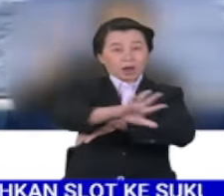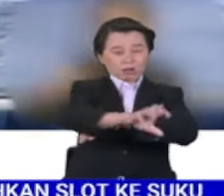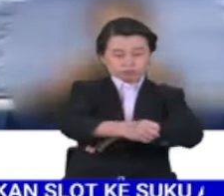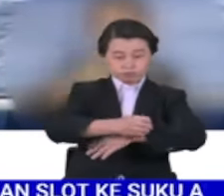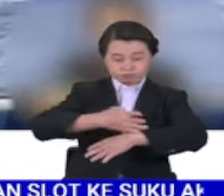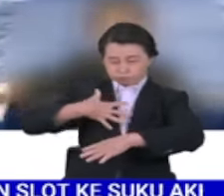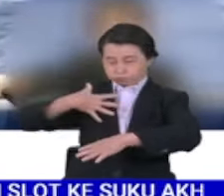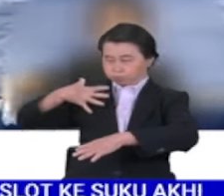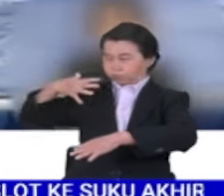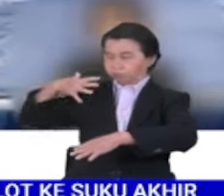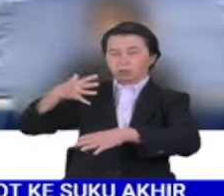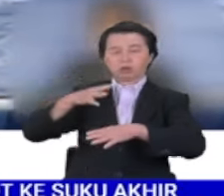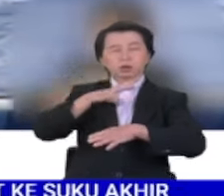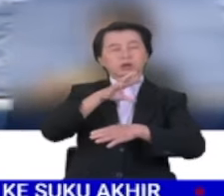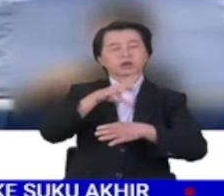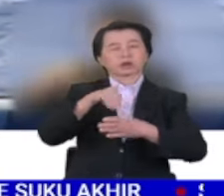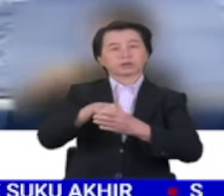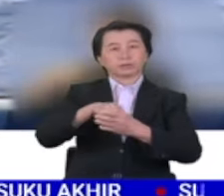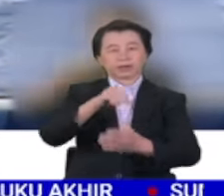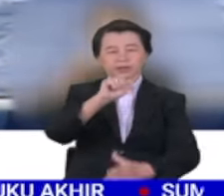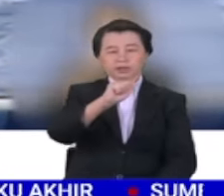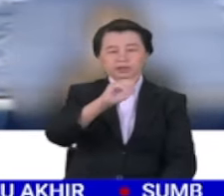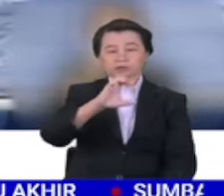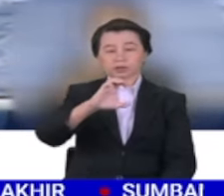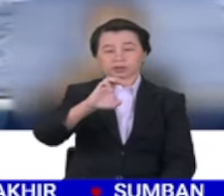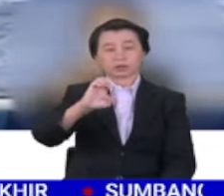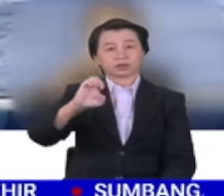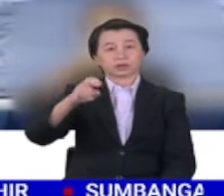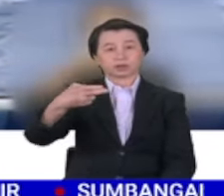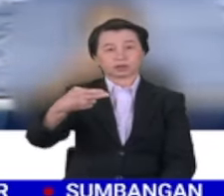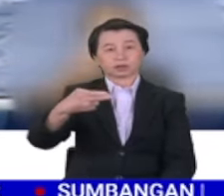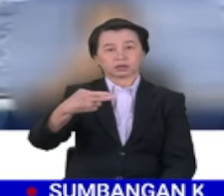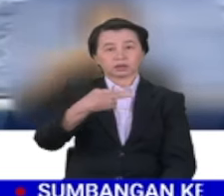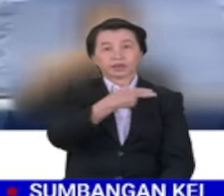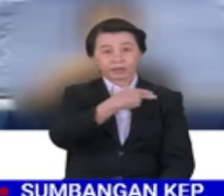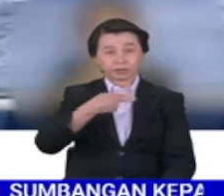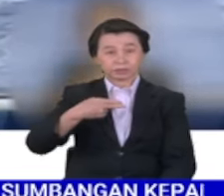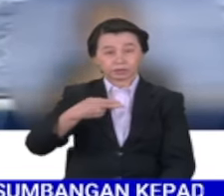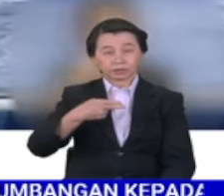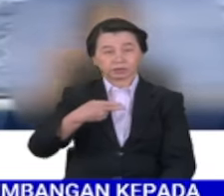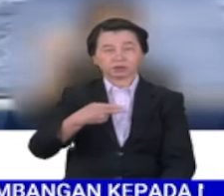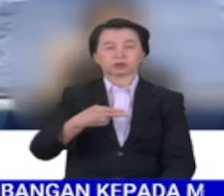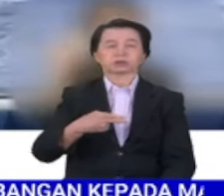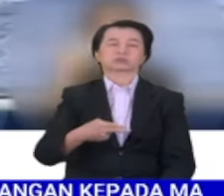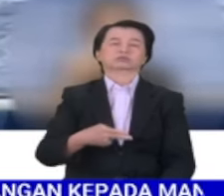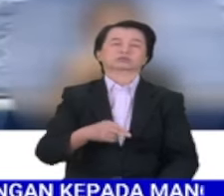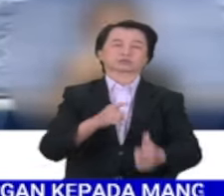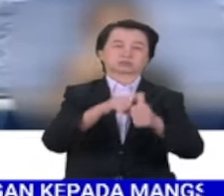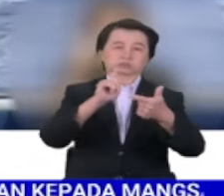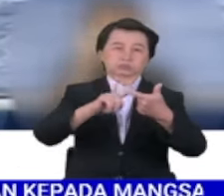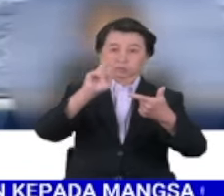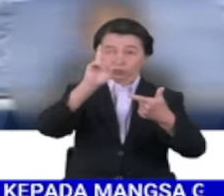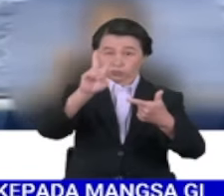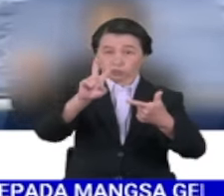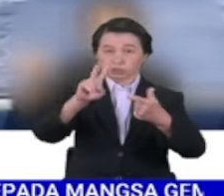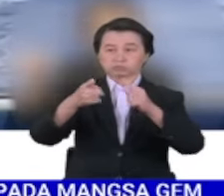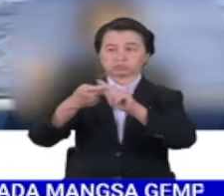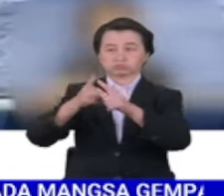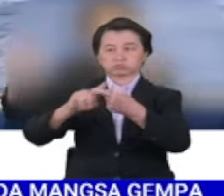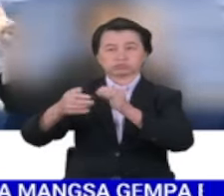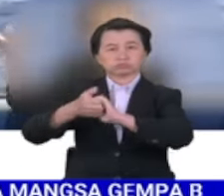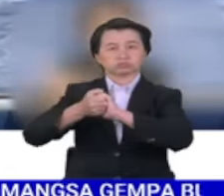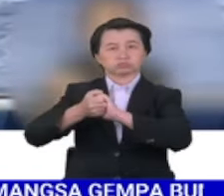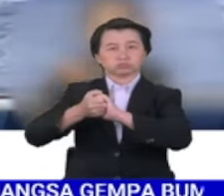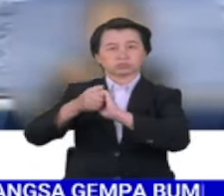melibatkan Aceh Darussalam keduanya persahabatan yang